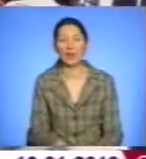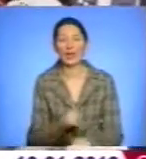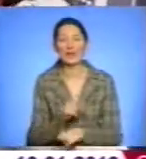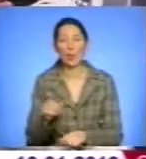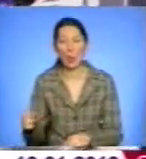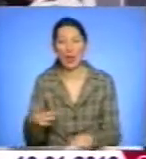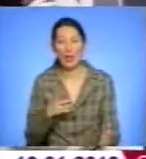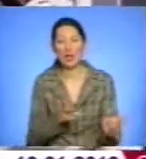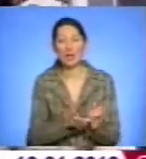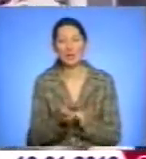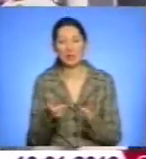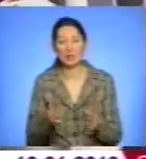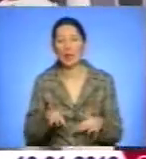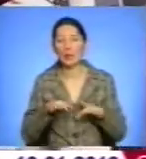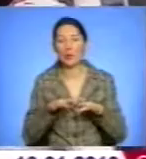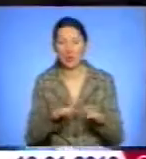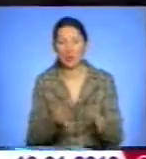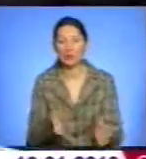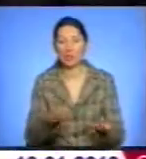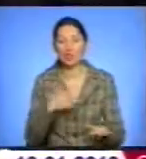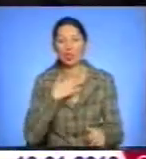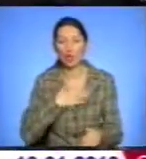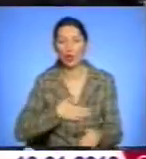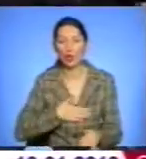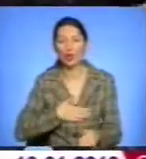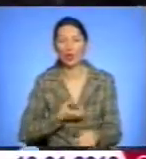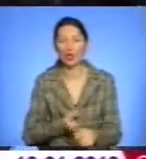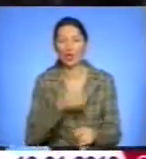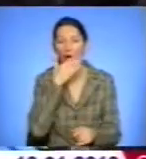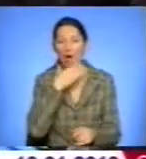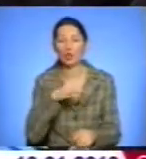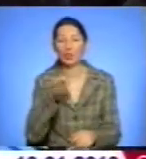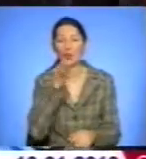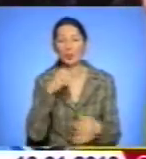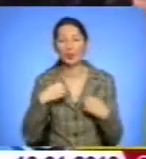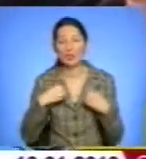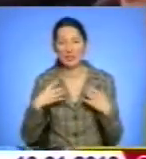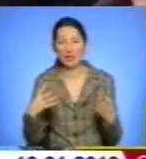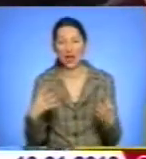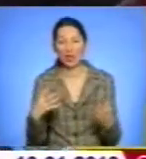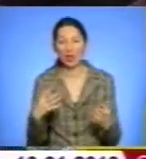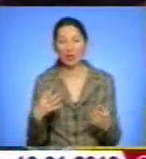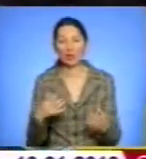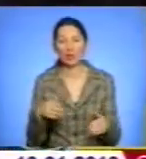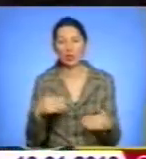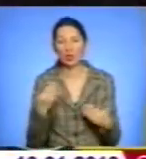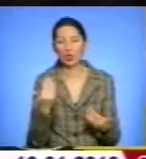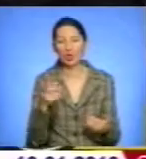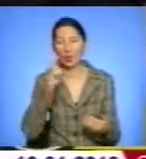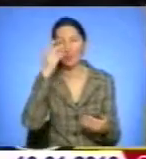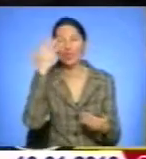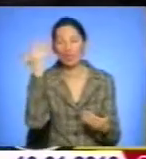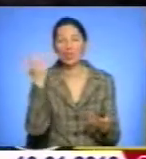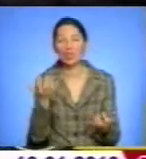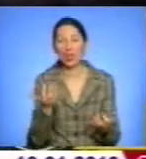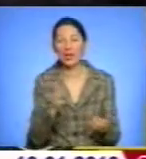Поляни різдвяним дійством залишилися задоволені. Дуже гарно сподобалося свято, дай Боже ще, і